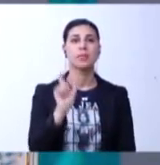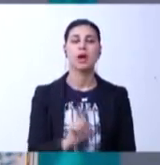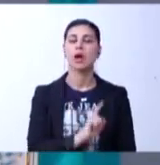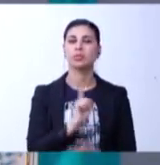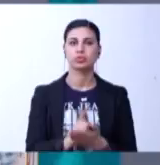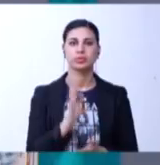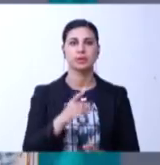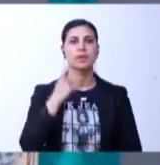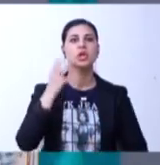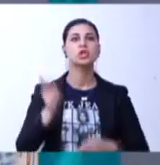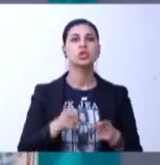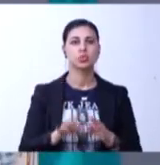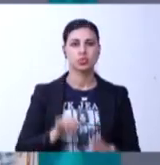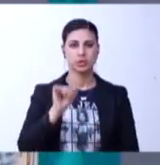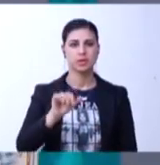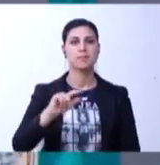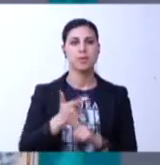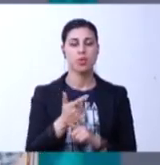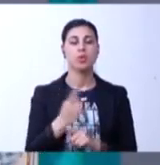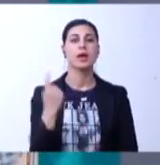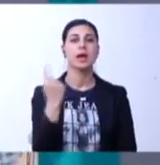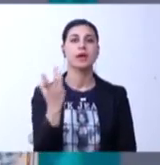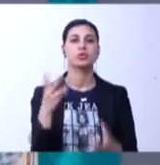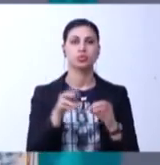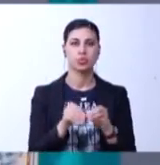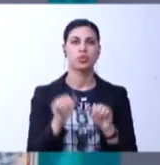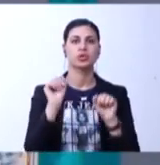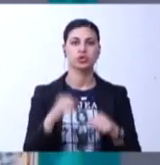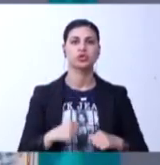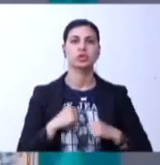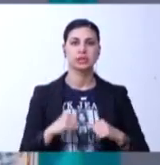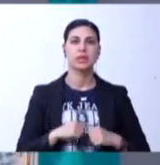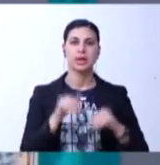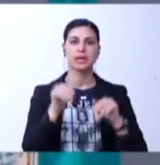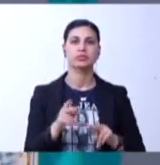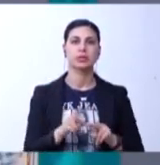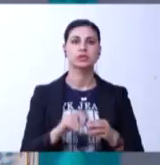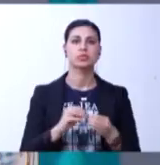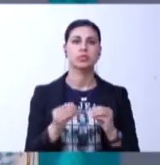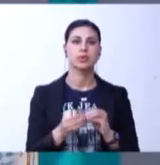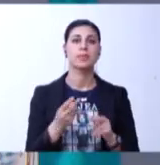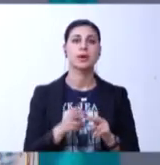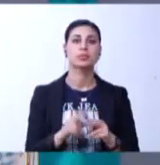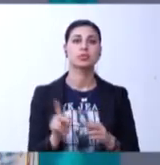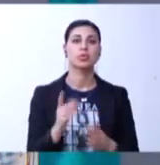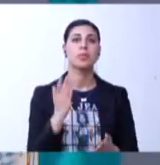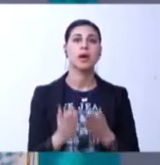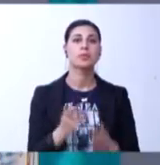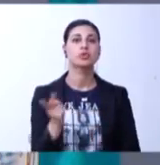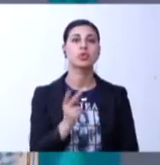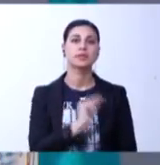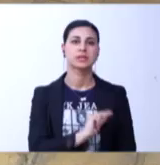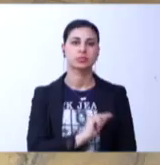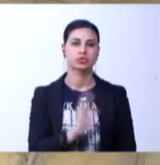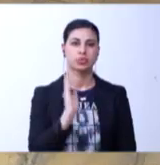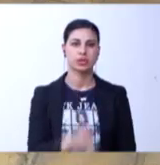აუცილებლად ჩართავს სხვა სახის ქირურგს და რესაკურველია ერთდროულად შეეცდებიან გადაწყვიტონ ეს პრობლემა, იმიტომ რომ ალბათ ორივე სამუშაო